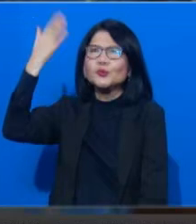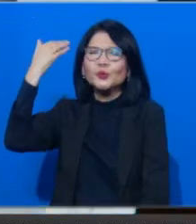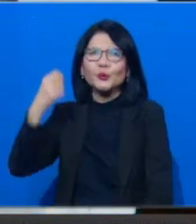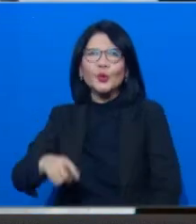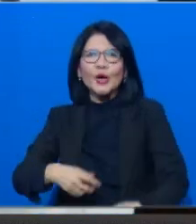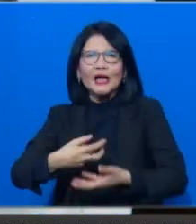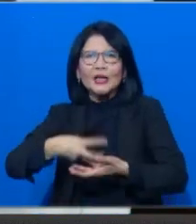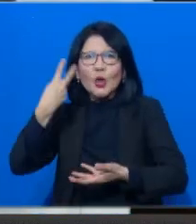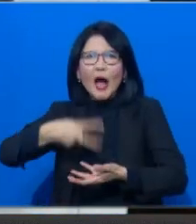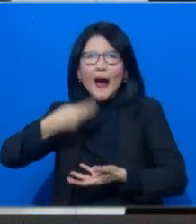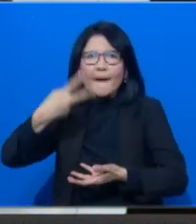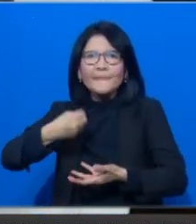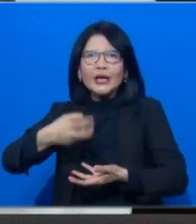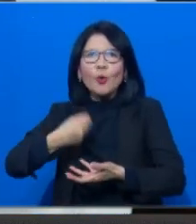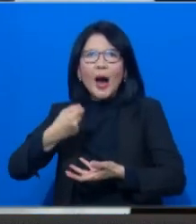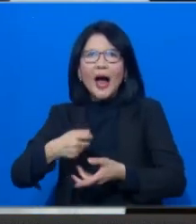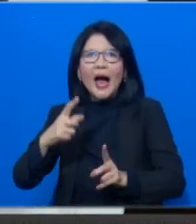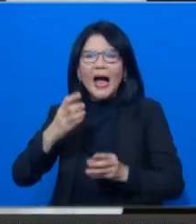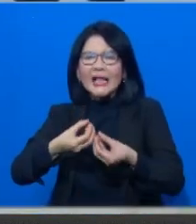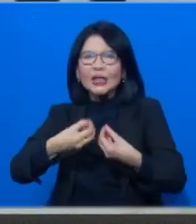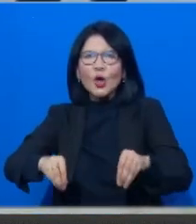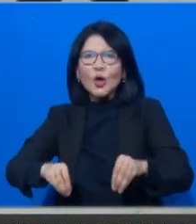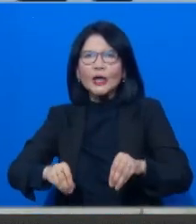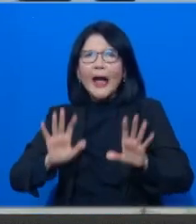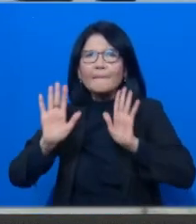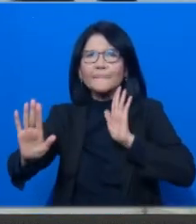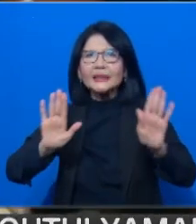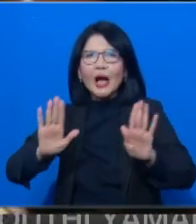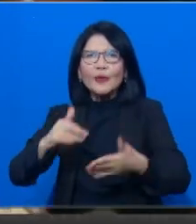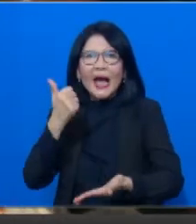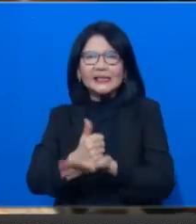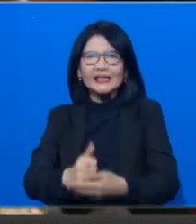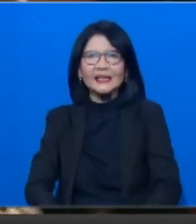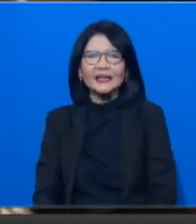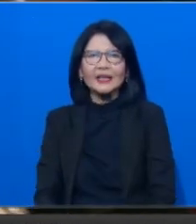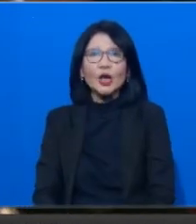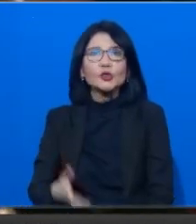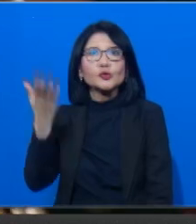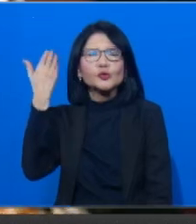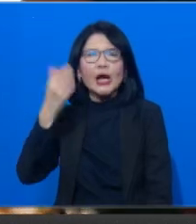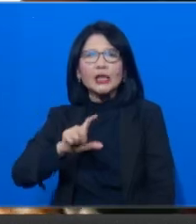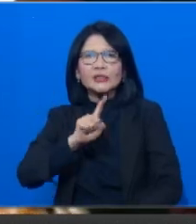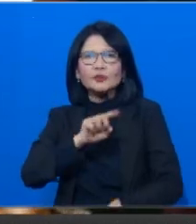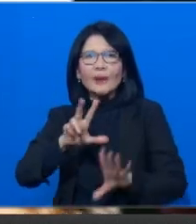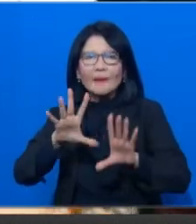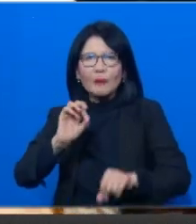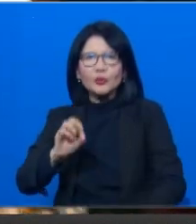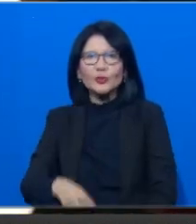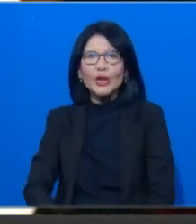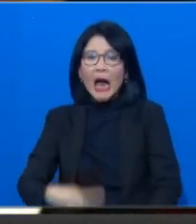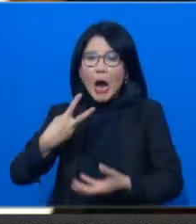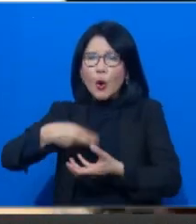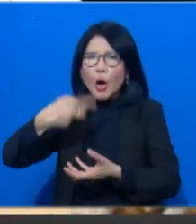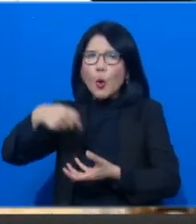mie kuah telur Betawi asli. Kedai ini sudah ada sejak tahun 1950 silam. Sesuai dengan namanya, mie kuah telur Betawi